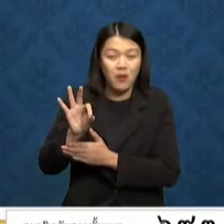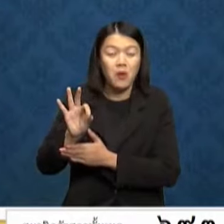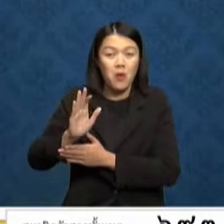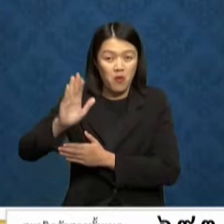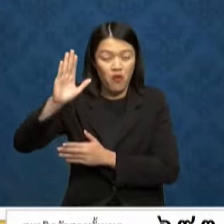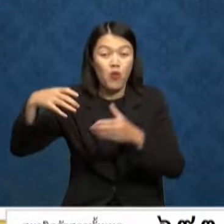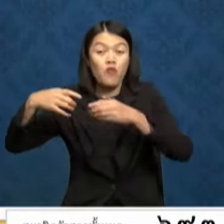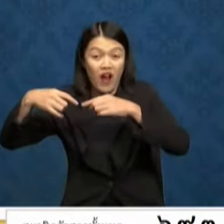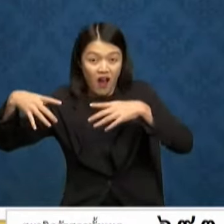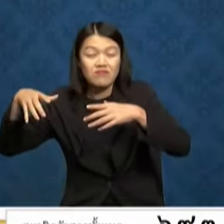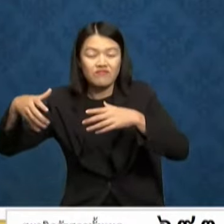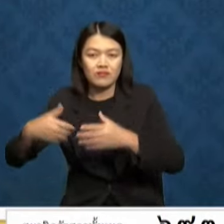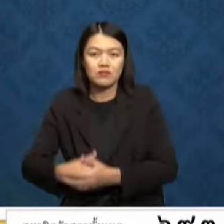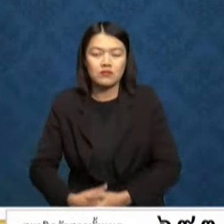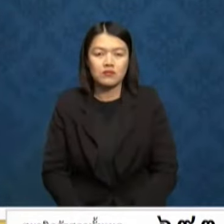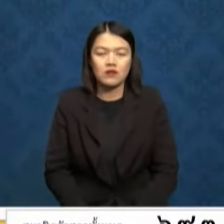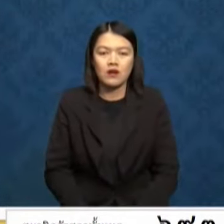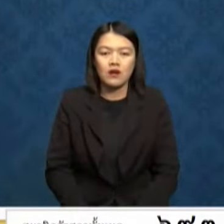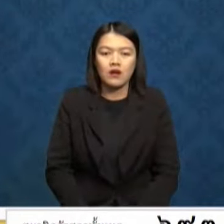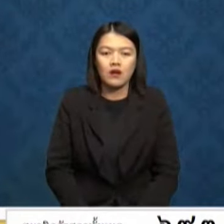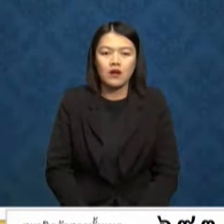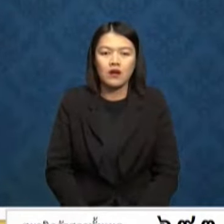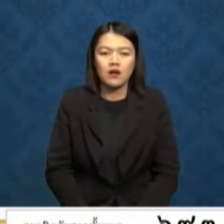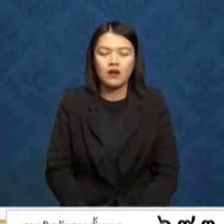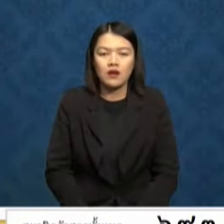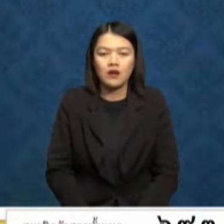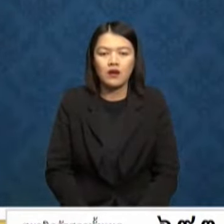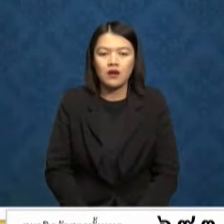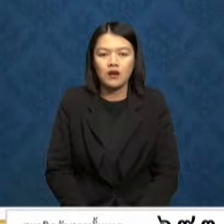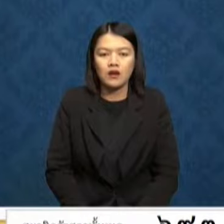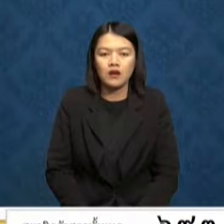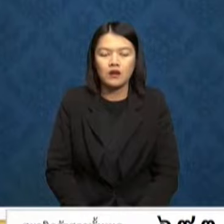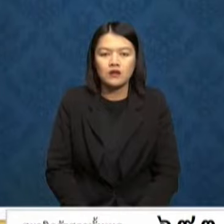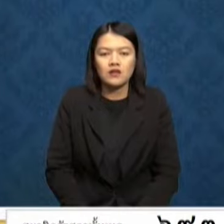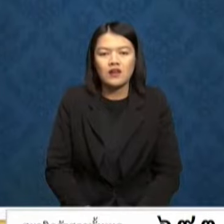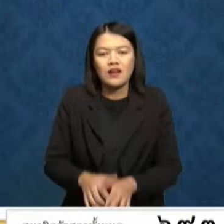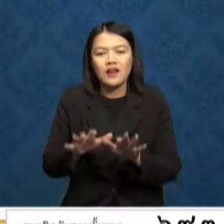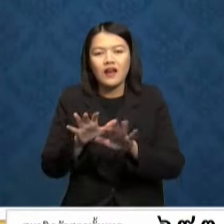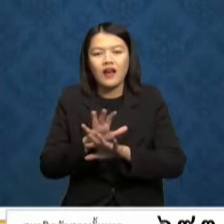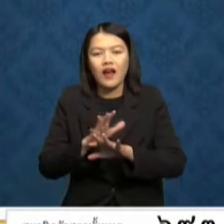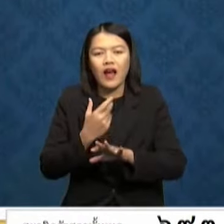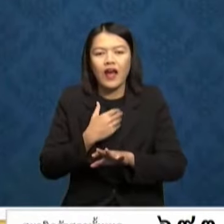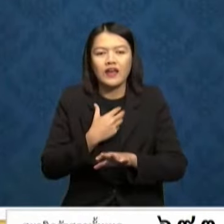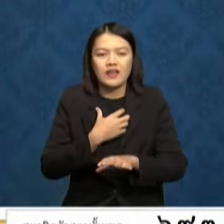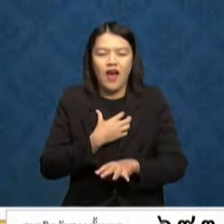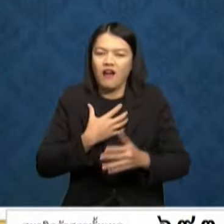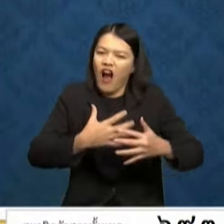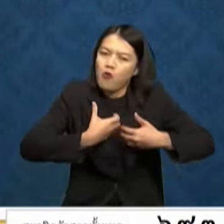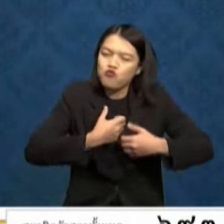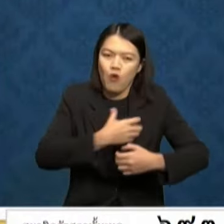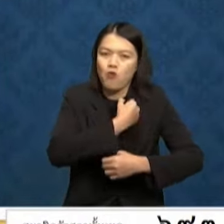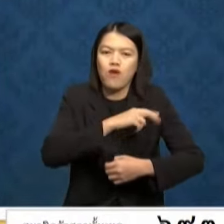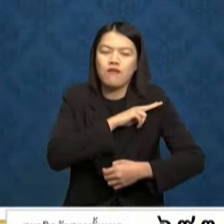ไปเป็นฝ่ายค้านเปรียบเสมือนว่าไปหุงข้าวมาด้วยกันพอเวลาข้าวสุกข้าพเจ้าขอกินคน